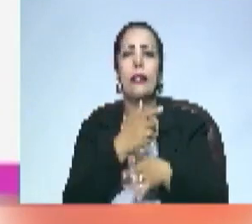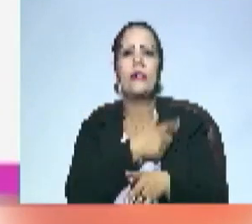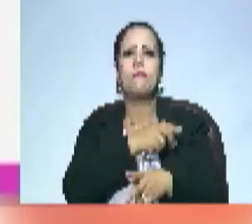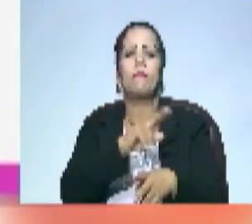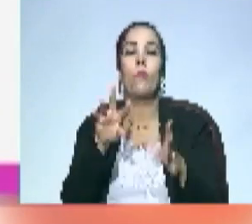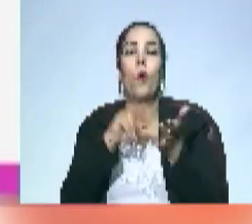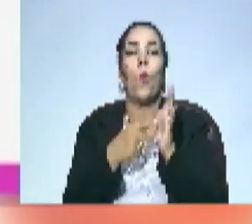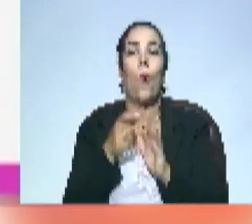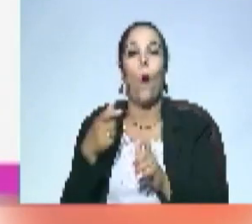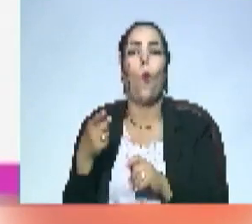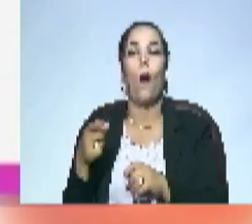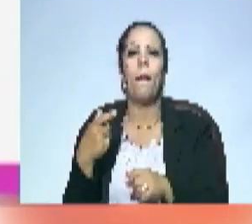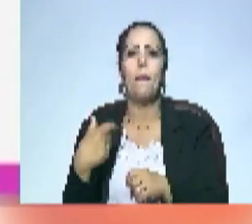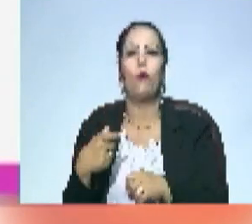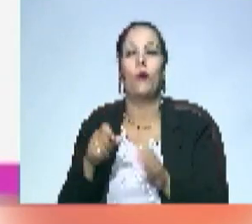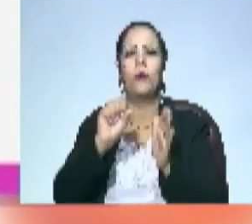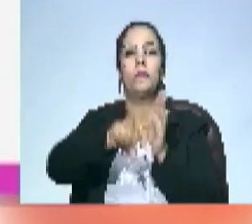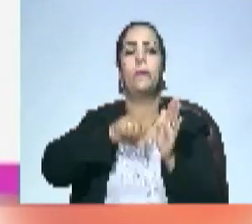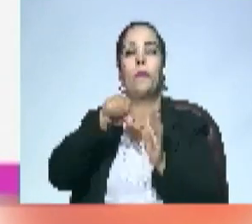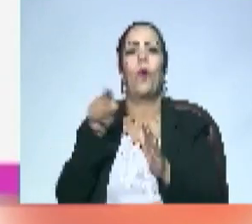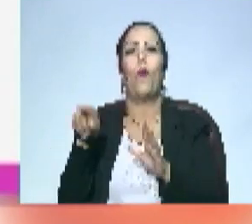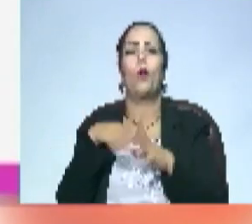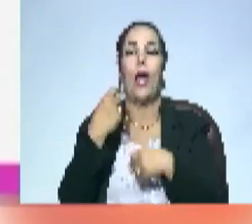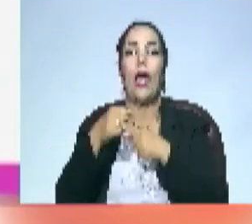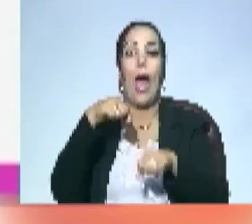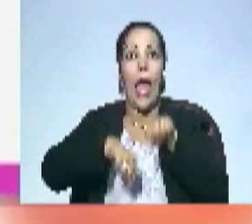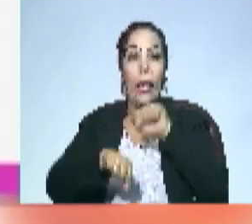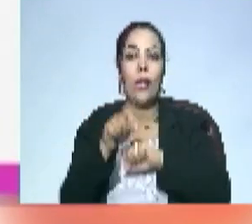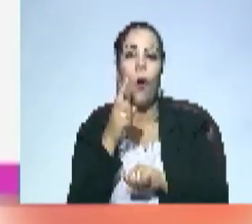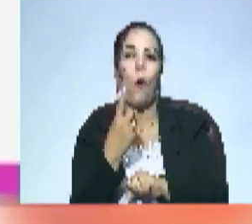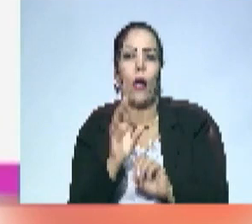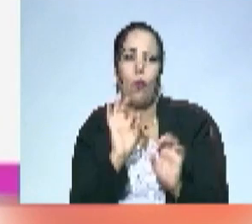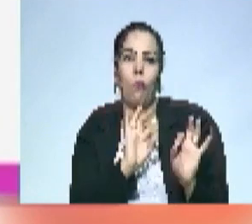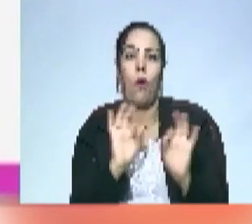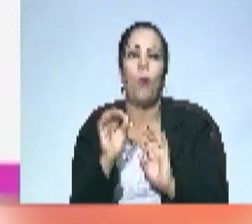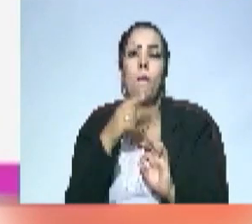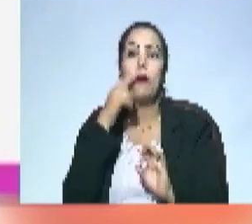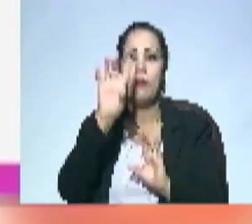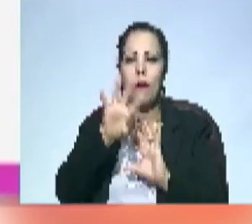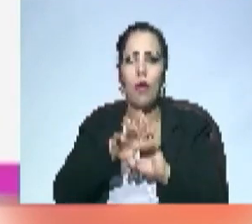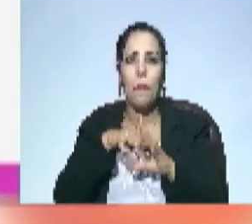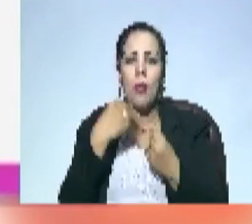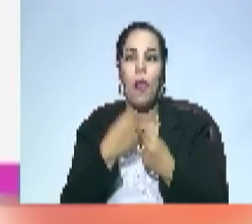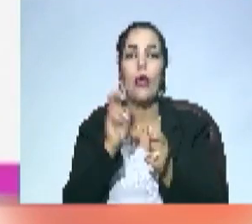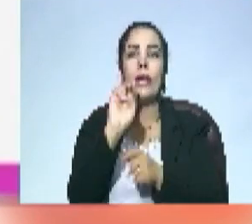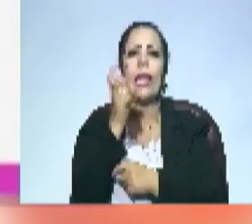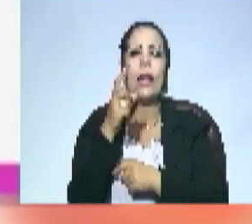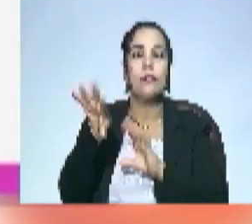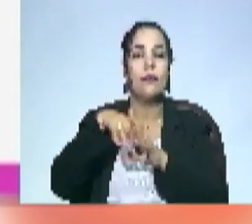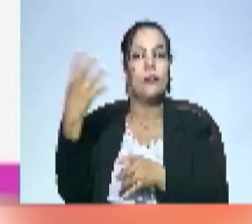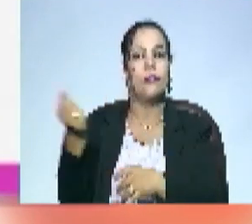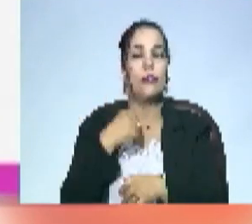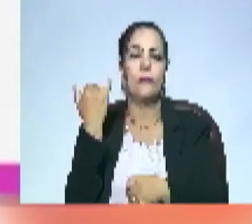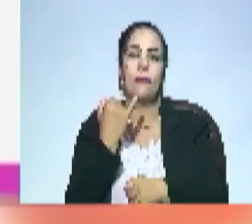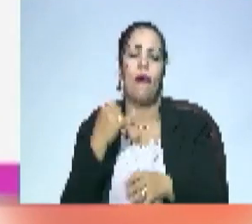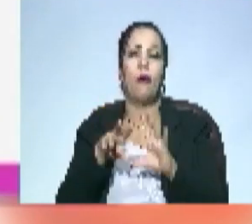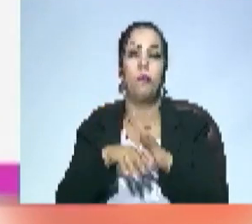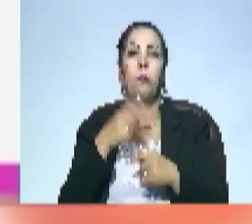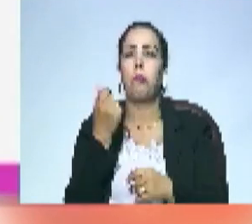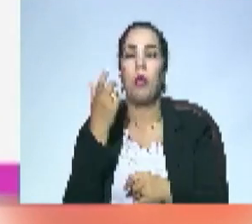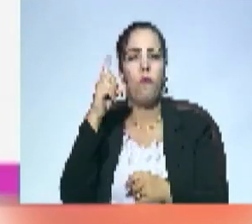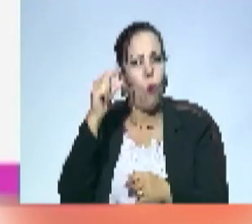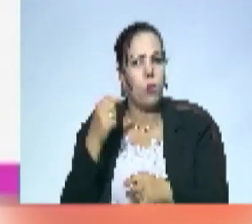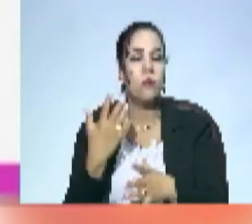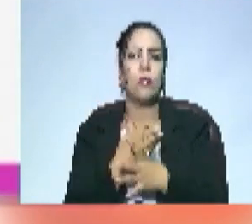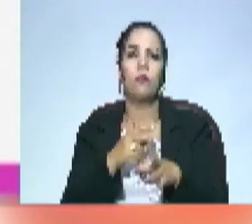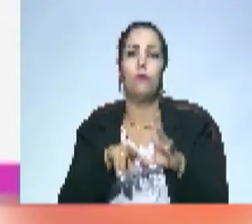دي كلها بتطلع بالاشكال بتاعتها هي العجينه واحده بتطلع كلها لكن احنا النهارده جبناها سهله ورخيصه